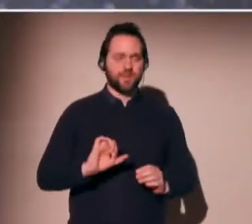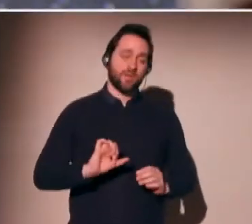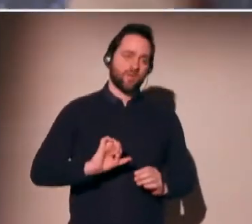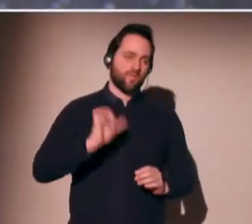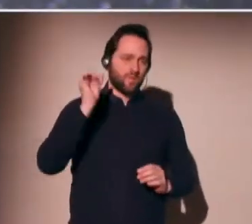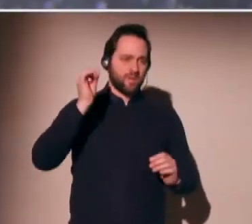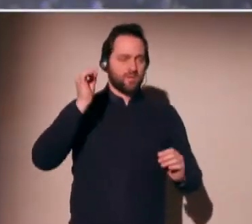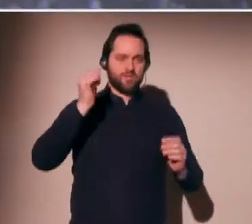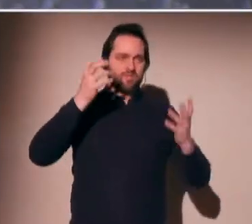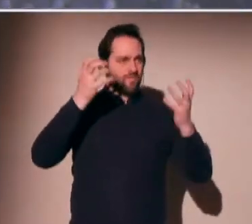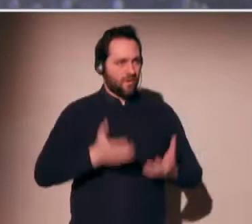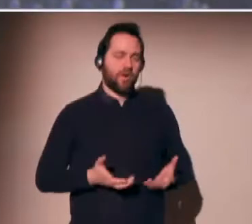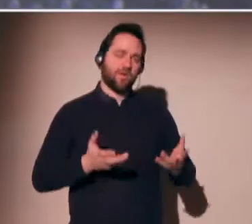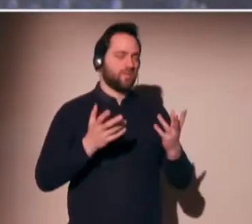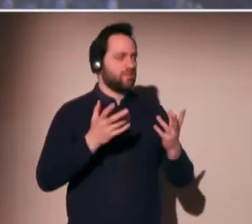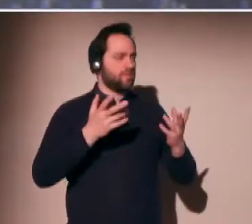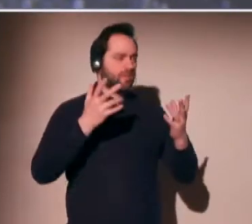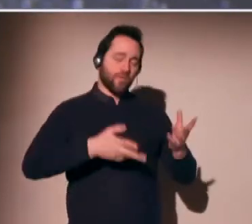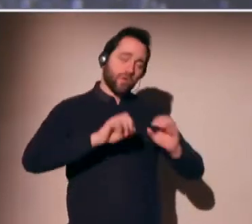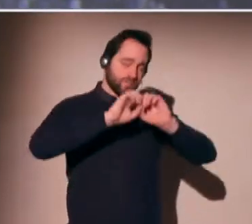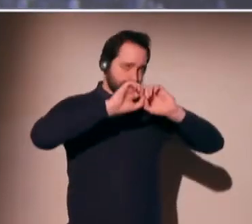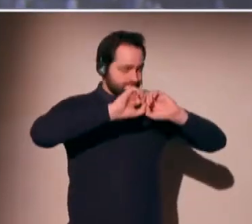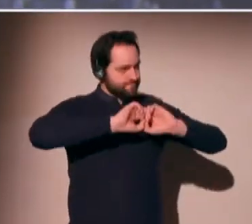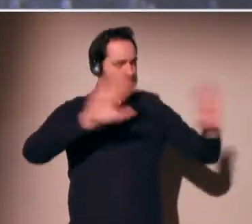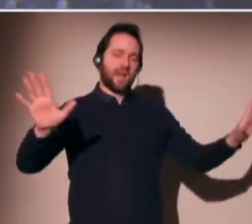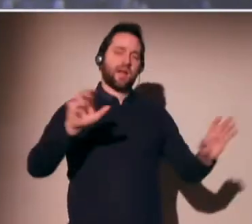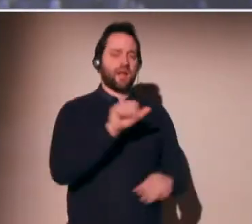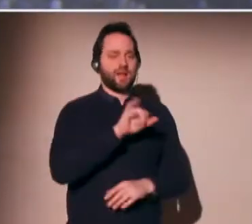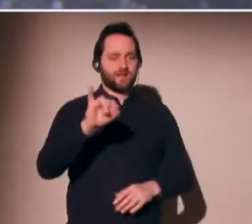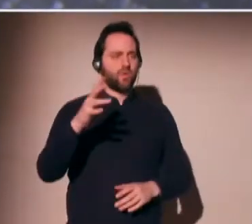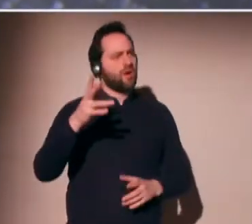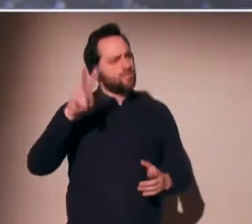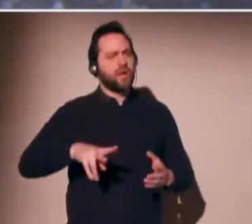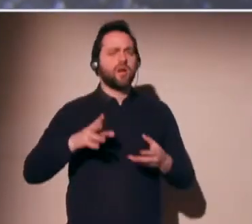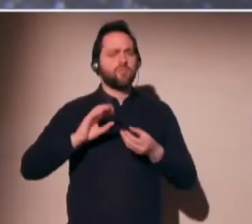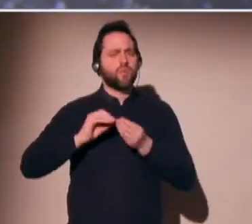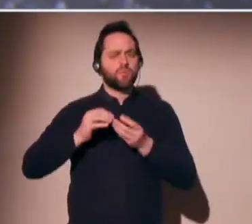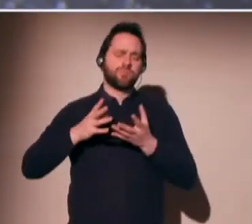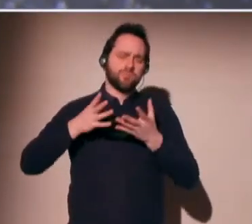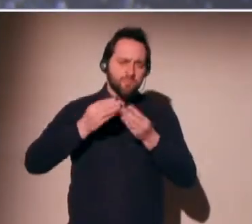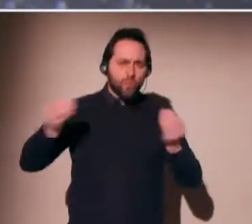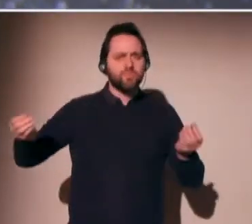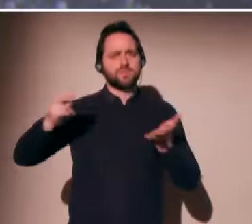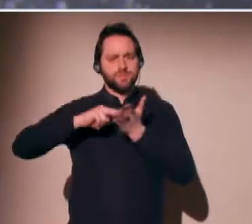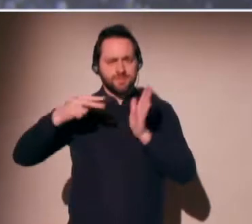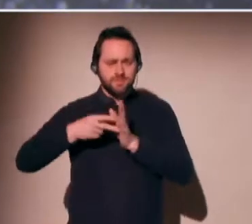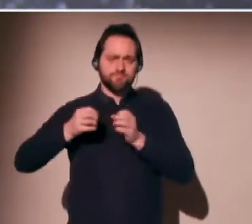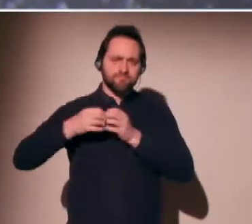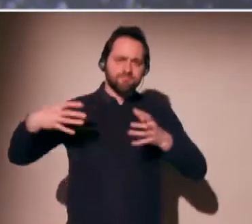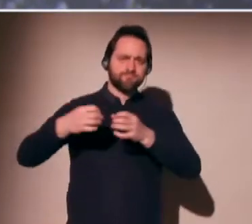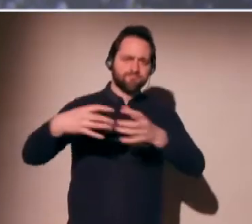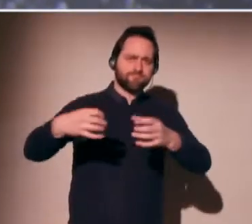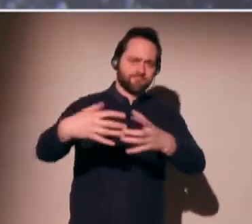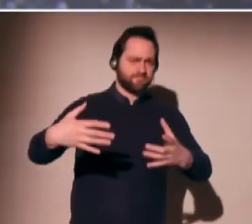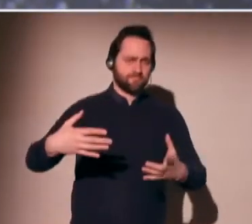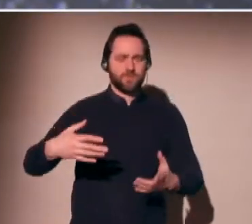artificielle. Il y a eu beaucoup de techniques développées, mais il faut bien voir qu'au cours des 10 dernières années, l'explosion de l'intelligence artificielle est due